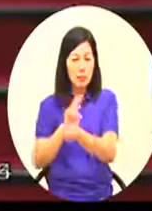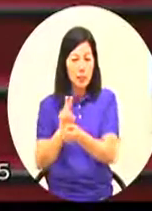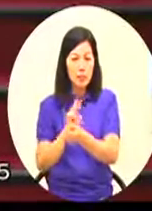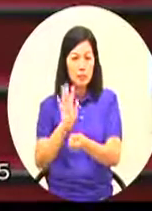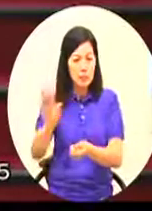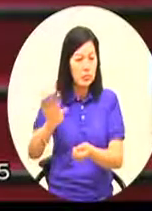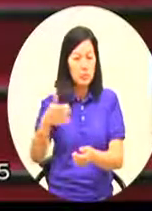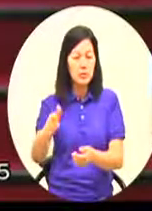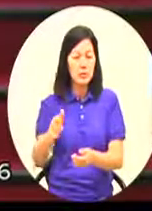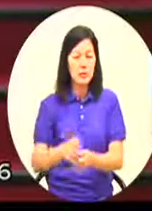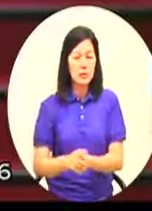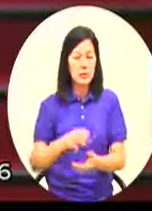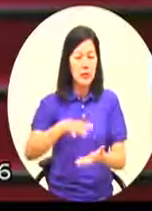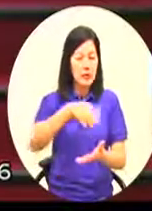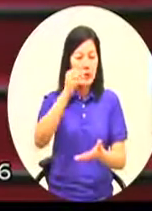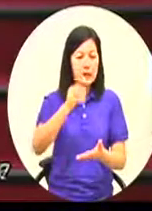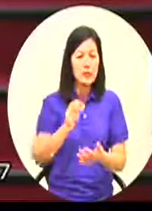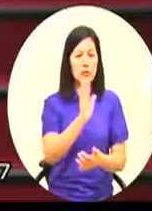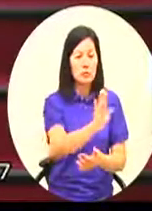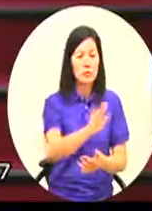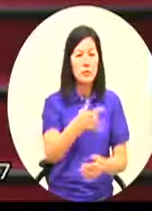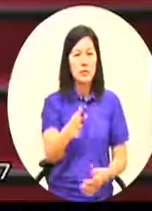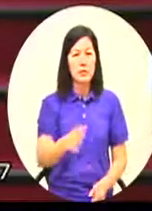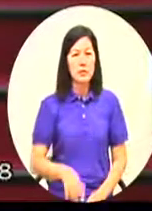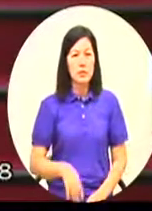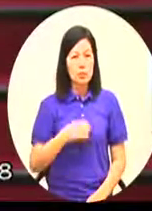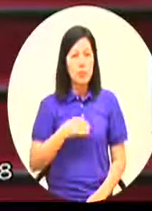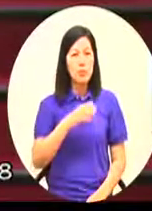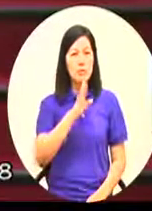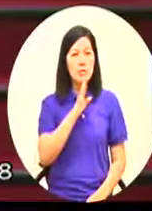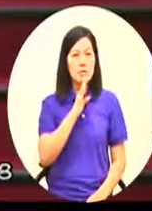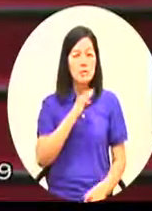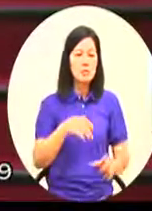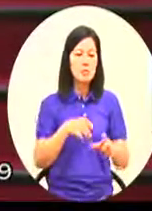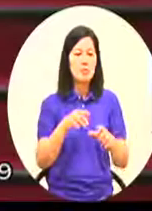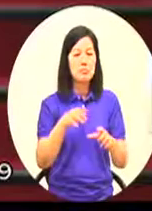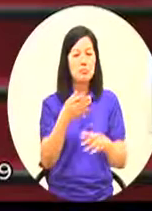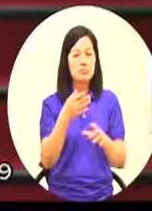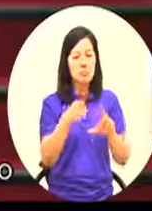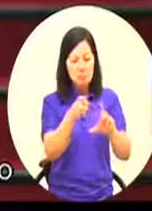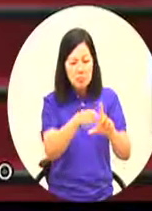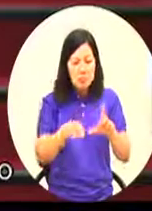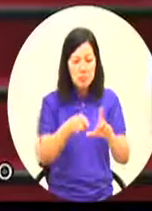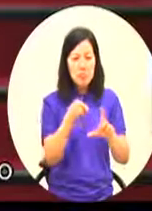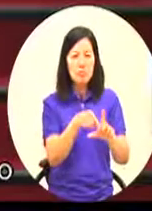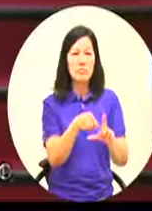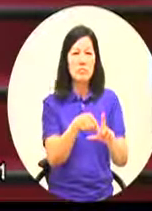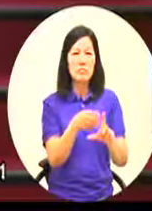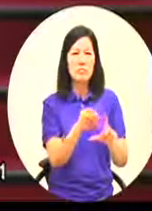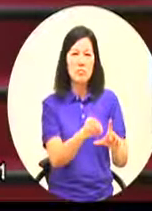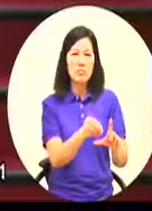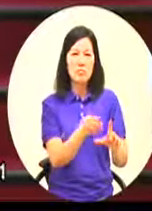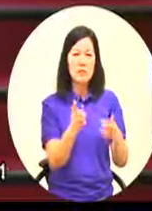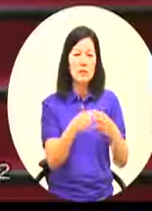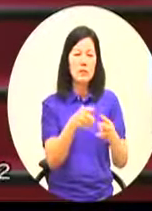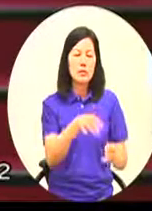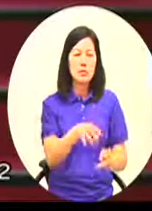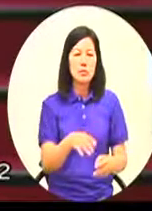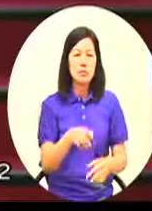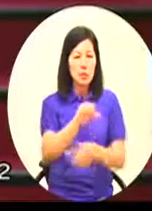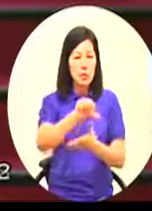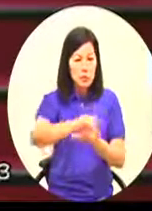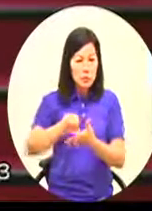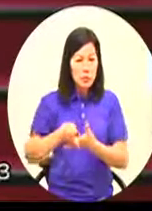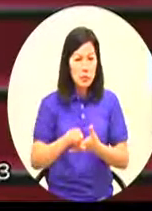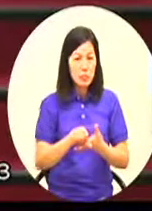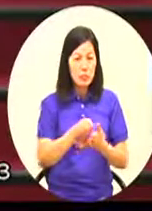属于阿里山风景管理处，我们是死角了哈。所以我们在整个推动，不管是农作物，甚至于